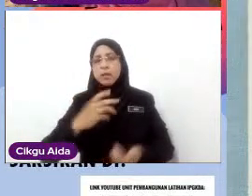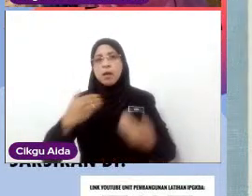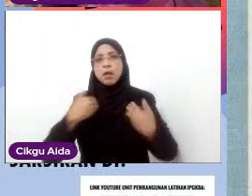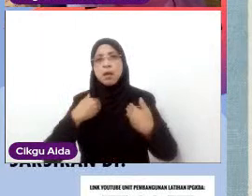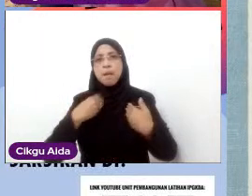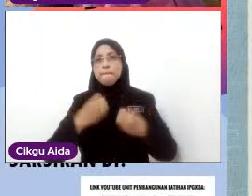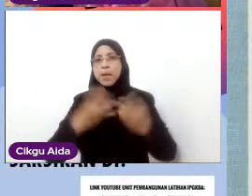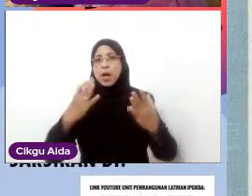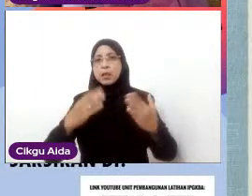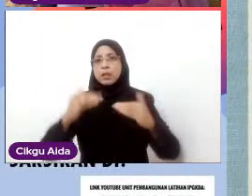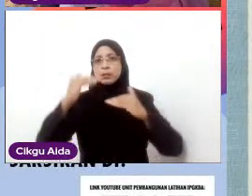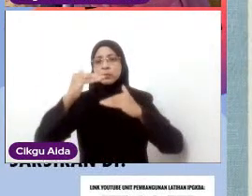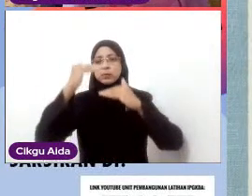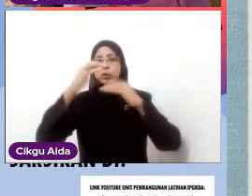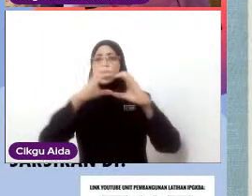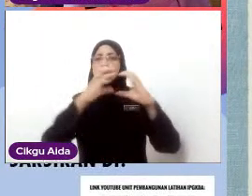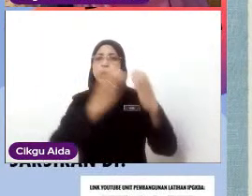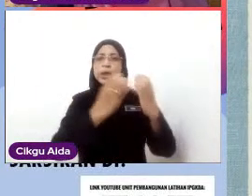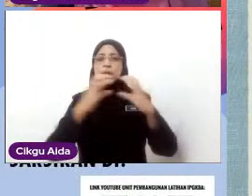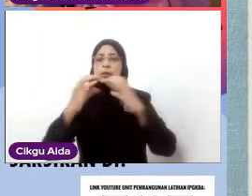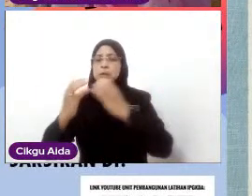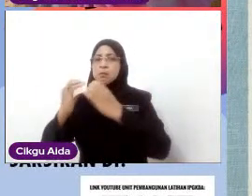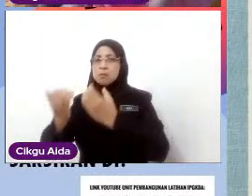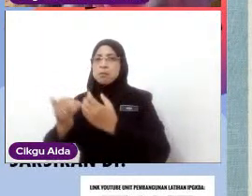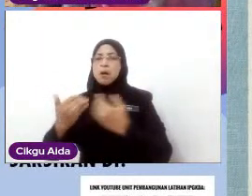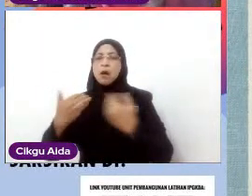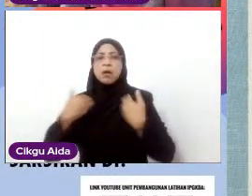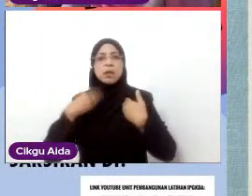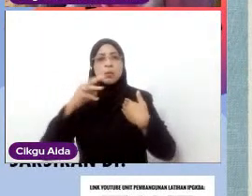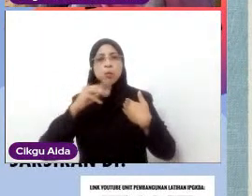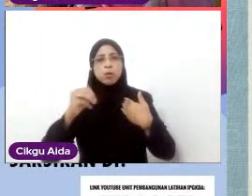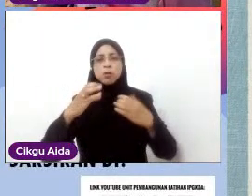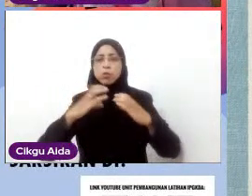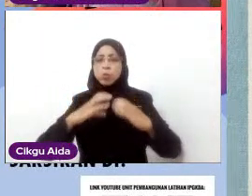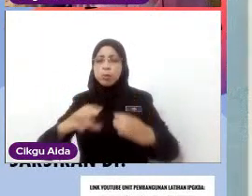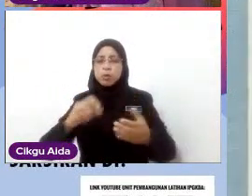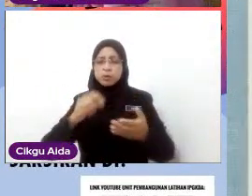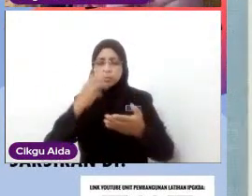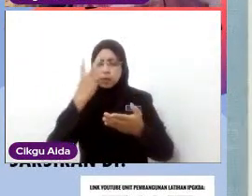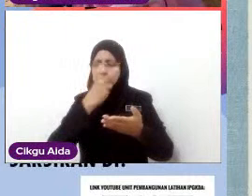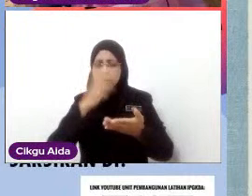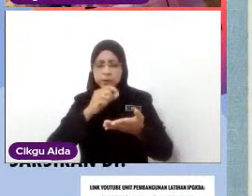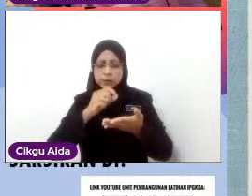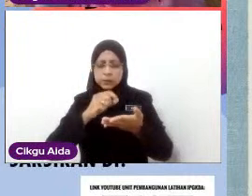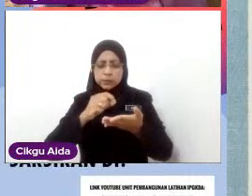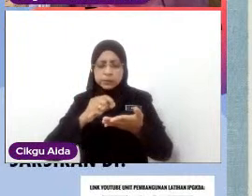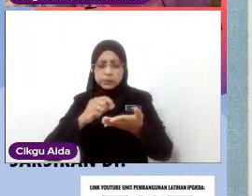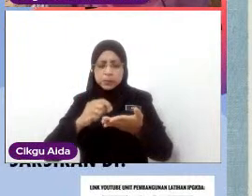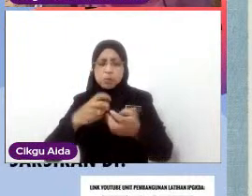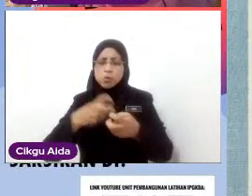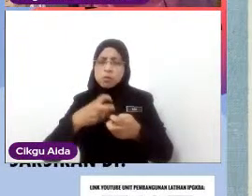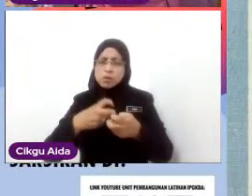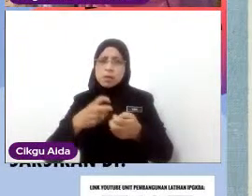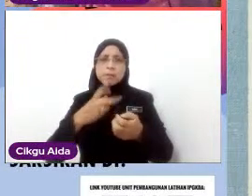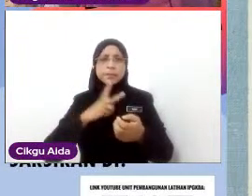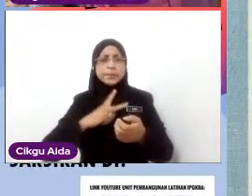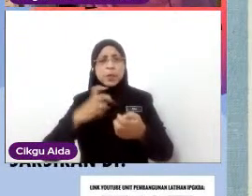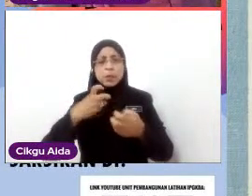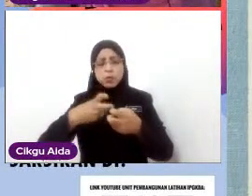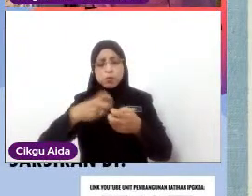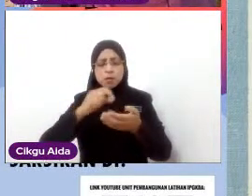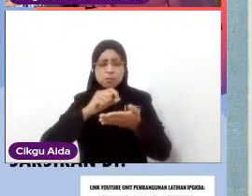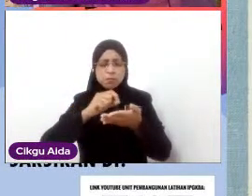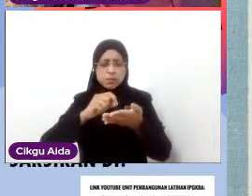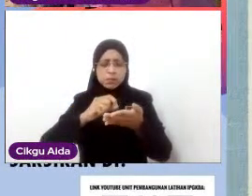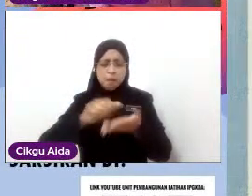lukis graf. Betapa diorang berusaha nak lukis graf tu dengan menggigil, pegang pembaris, pegang pensel. Agak sukar diorang nak betul-betul berapa